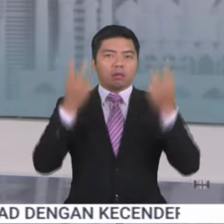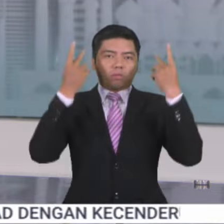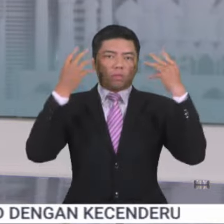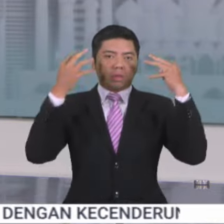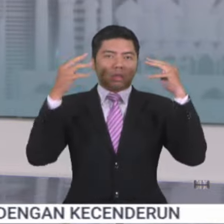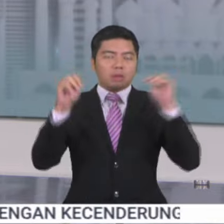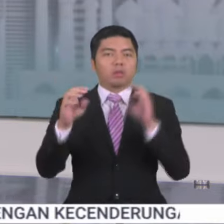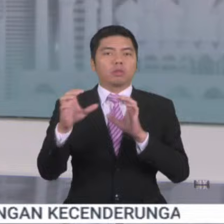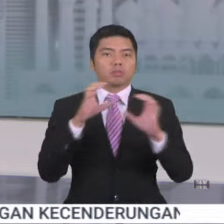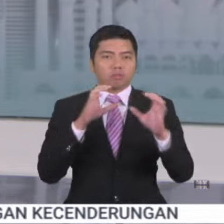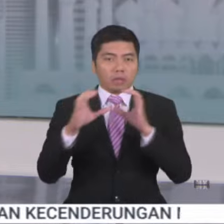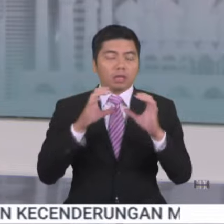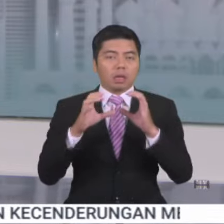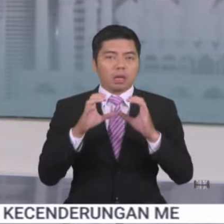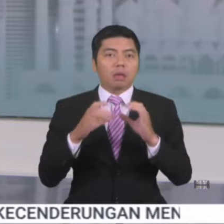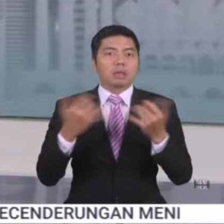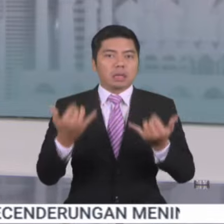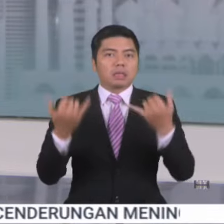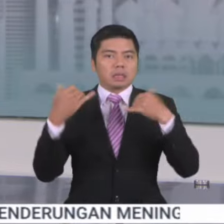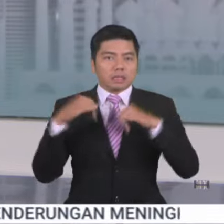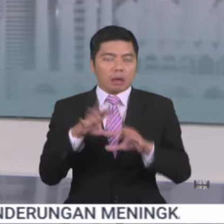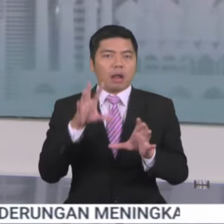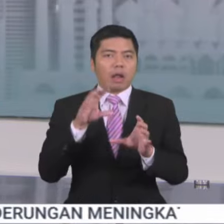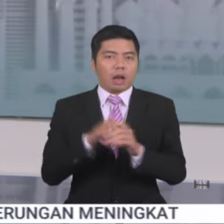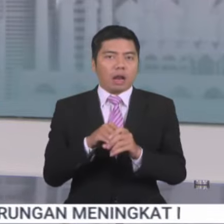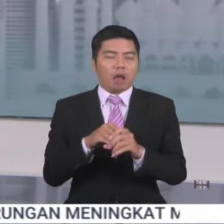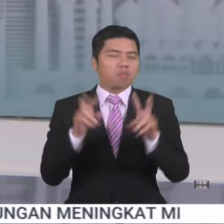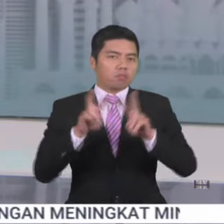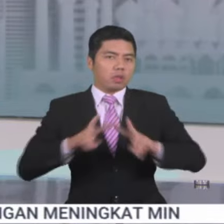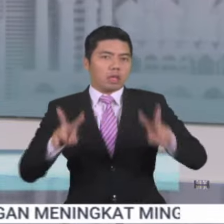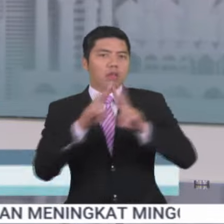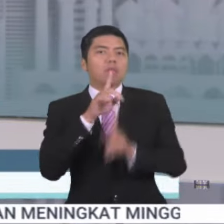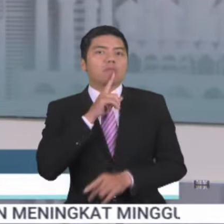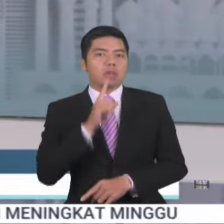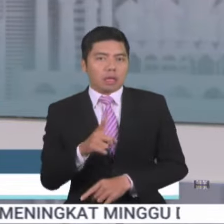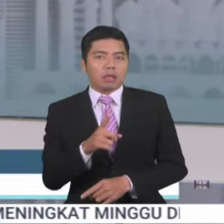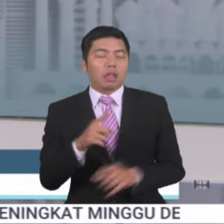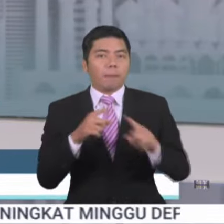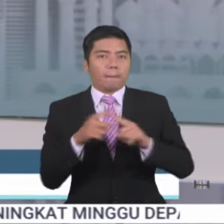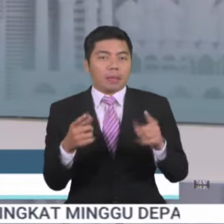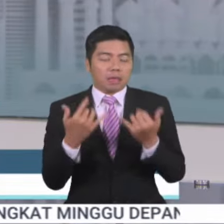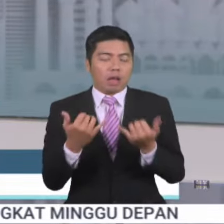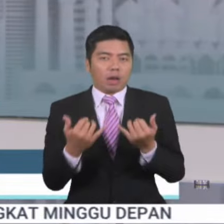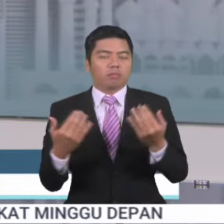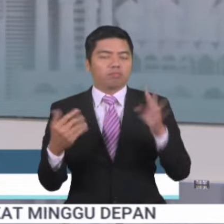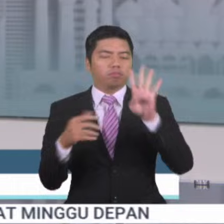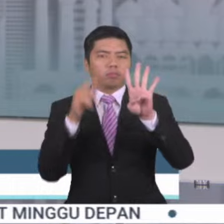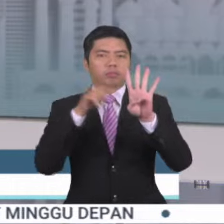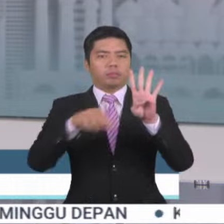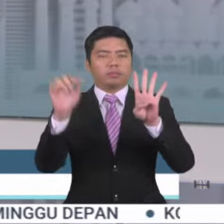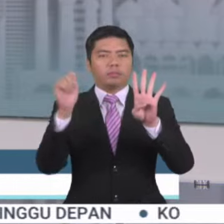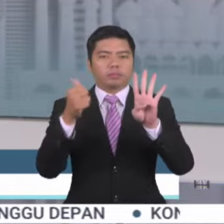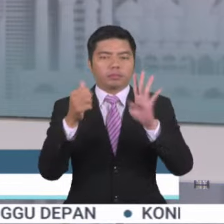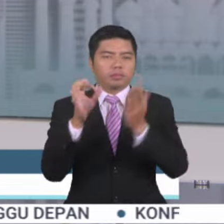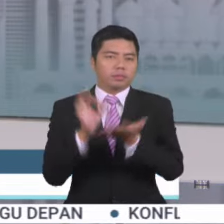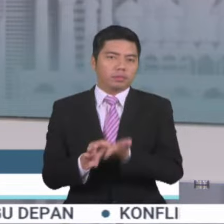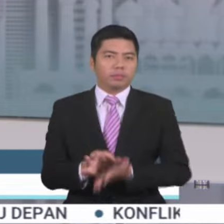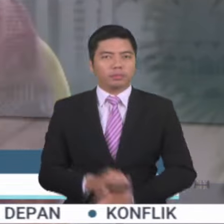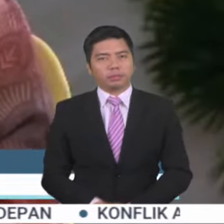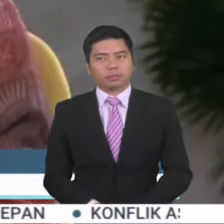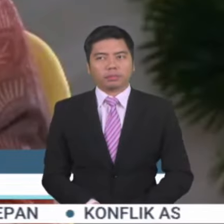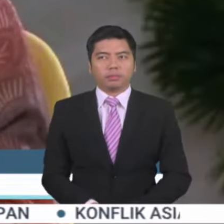Seri Anwar Ibrahim berkata ia masih berada di bawah nilai sebenar walaupun pada kadar RM4.10.